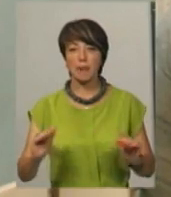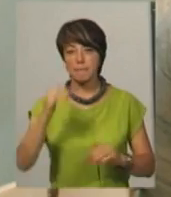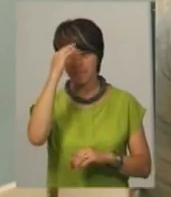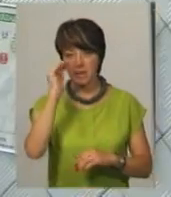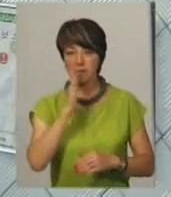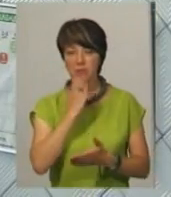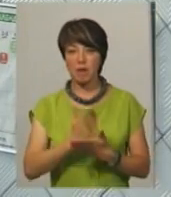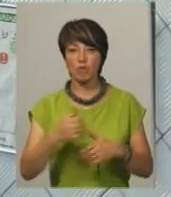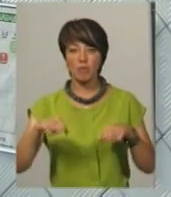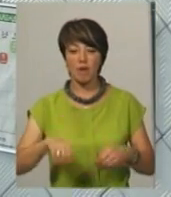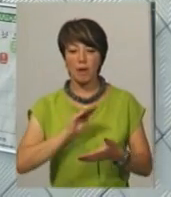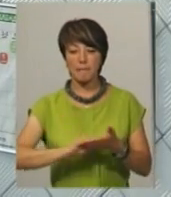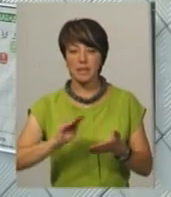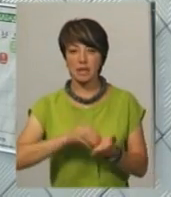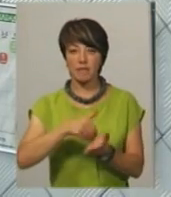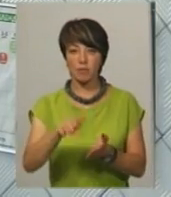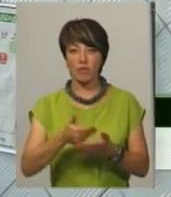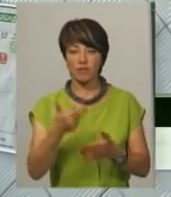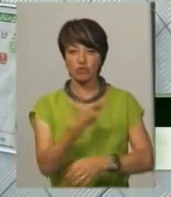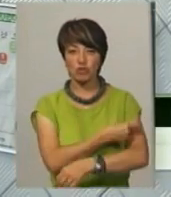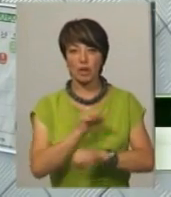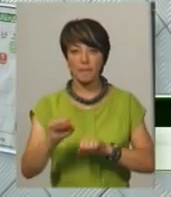право писати відмову від щеплень,